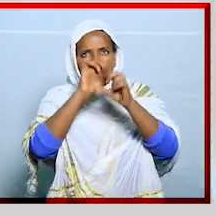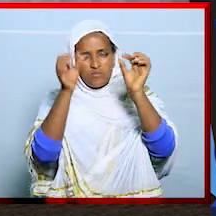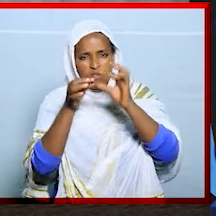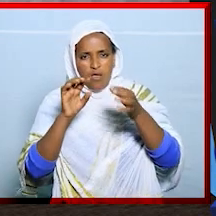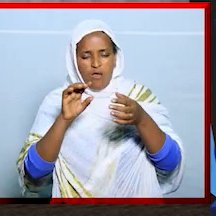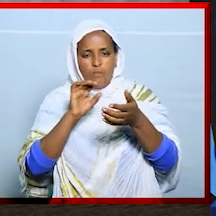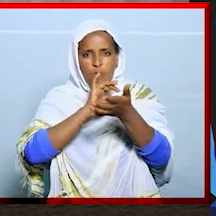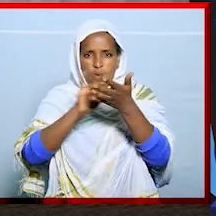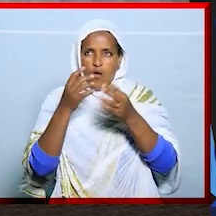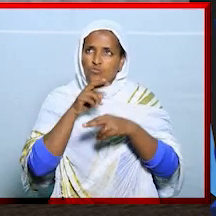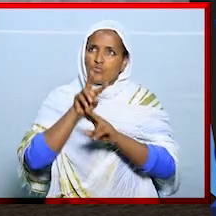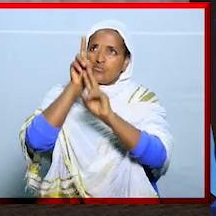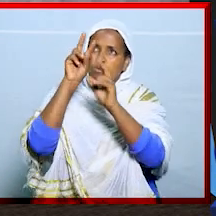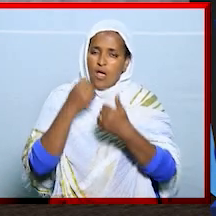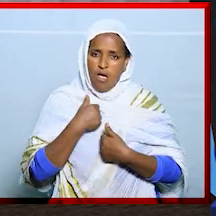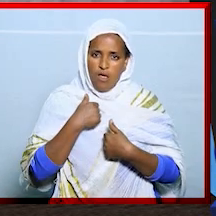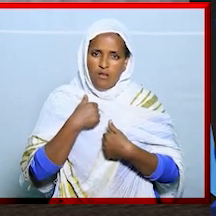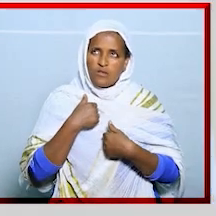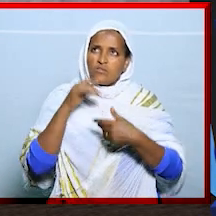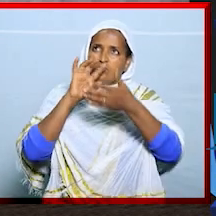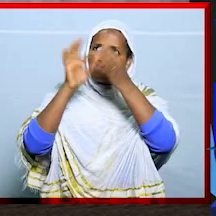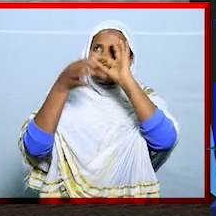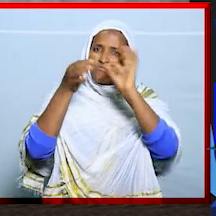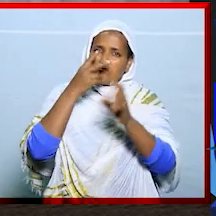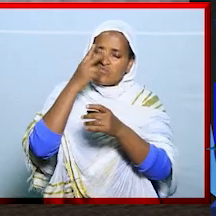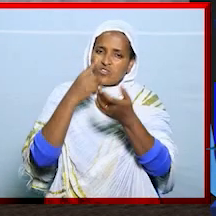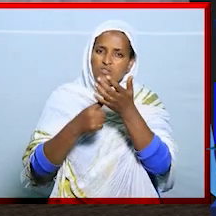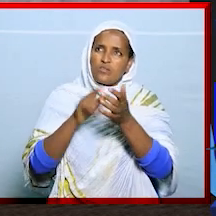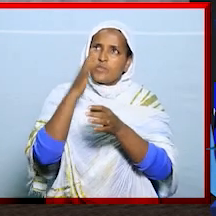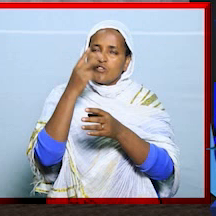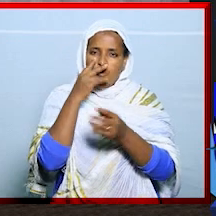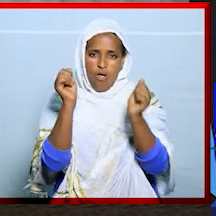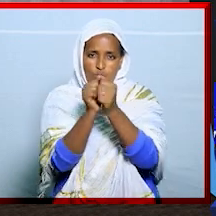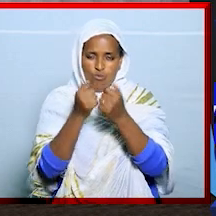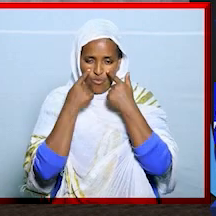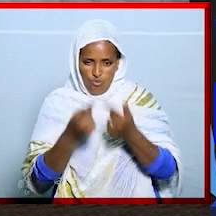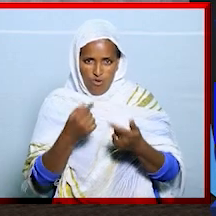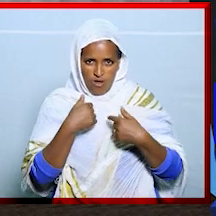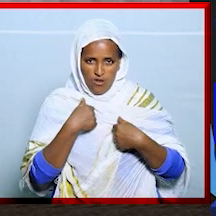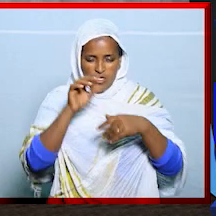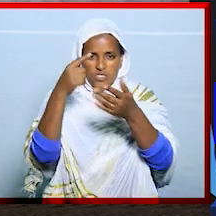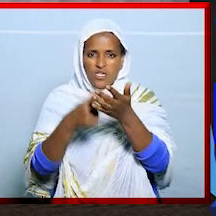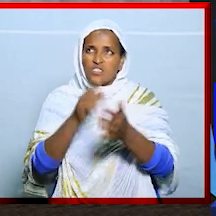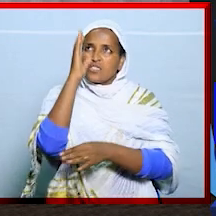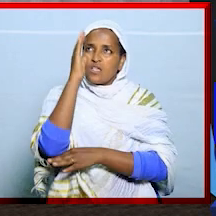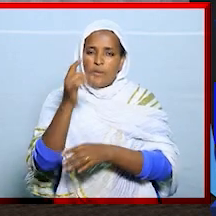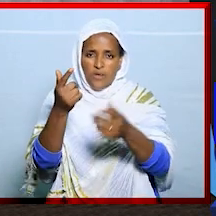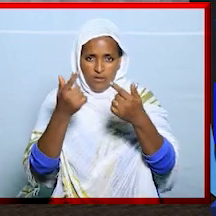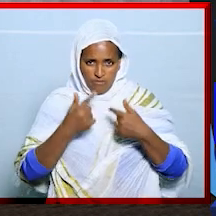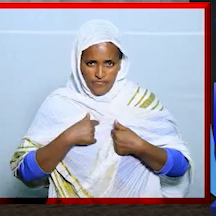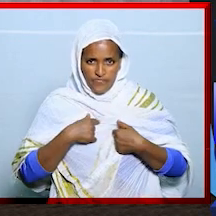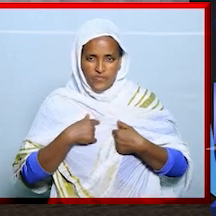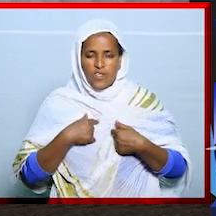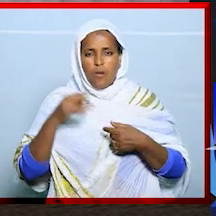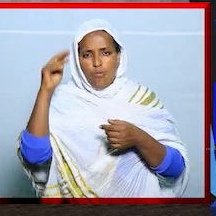ጨምሮ ነው። ምክንያቱም በባዶ ዓይን ወደ ሰማይ ስናይ ፕላኔቶቹም ከዋክብት መስለው ስለሚታዩ ነው። ስለዚህ አሁን እግዚአብሔር